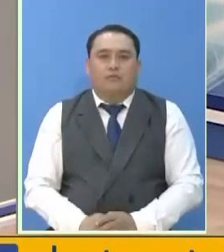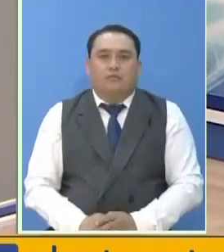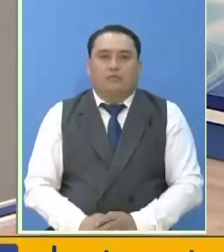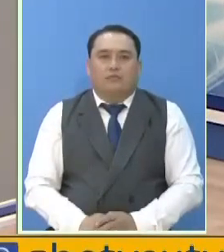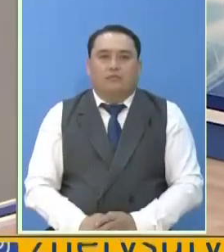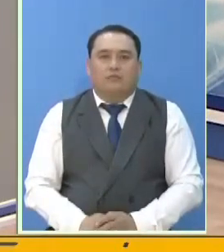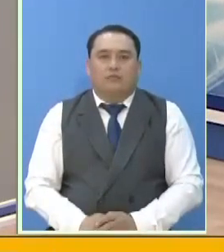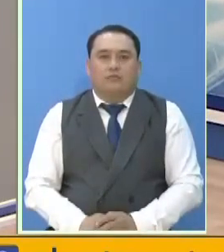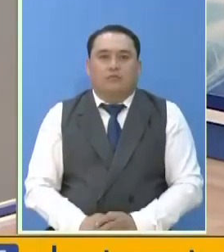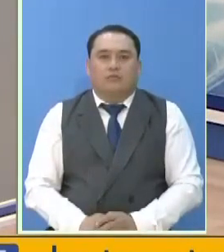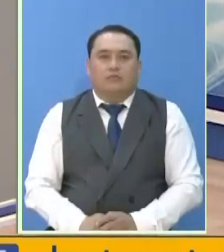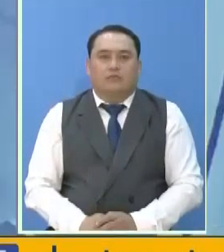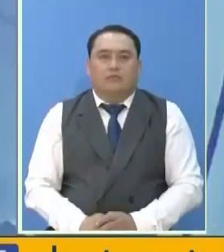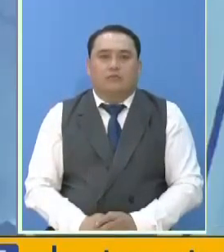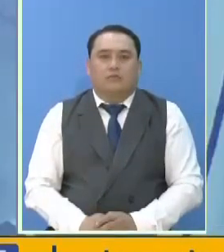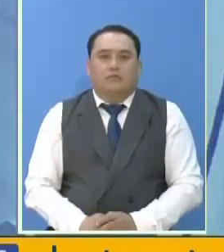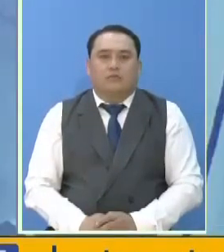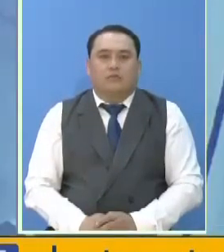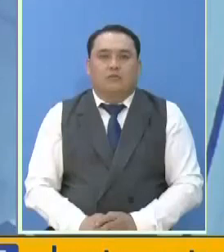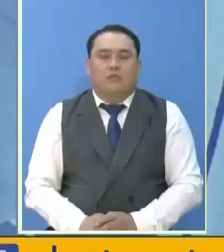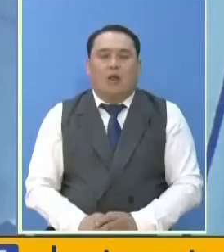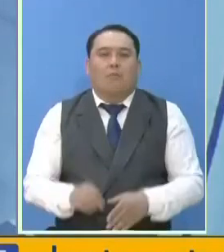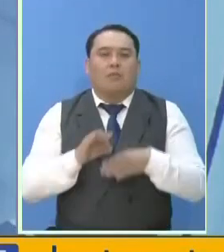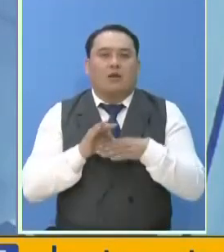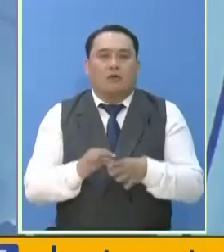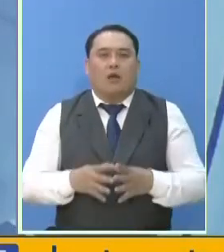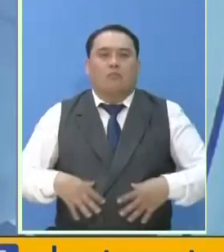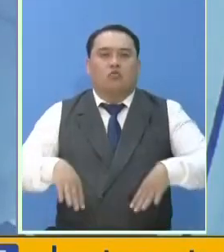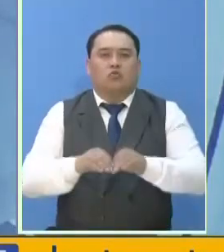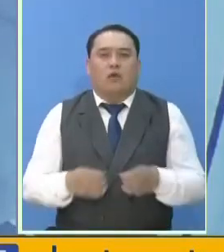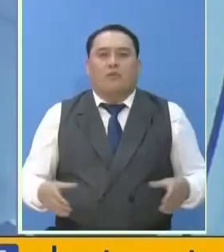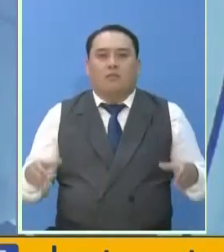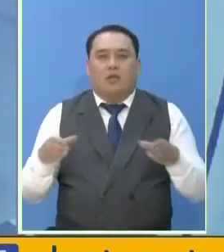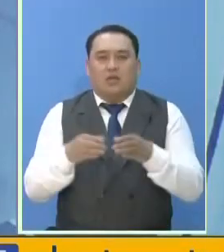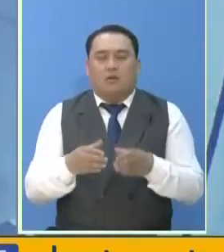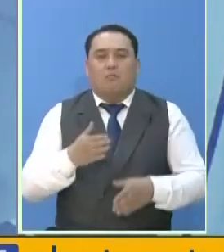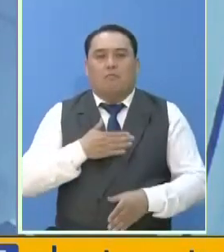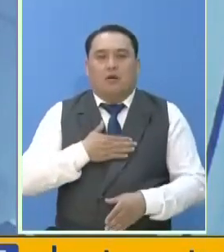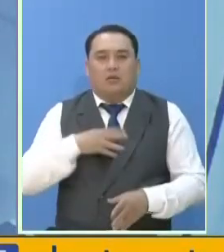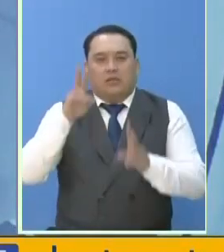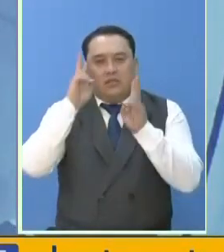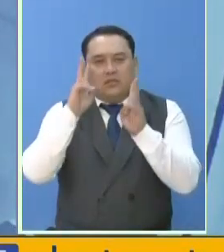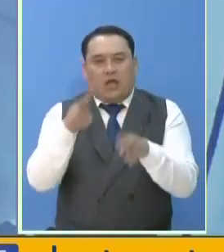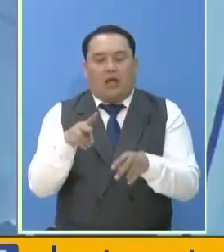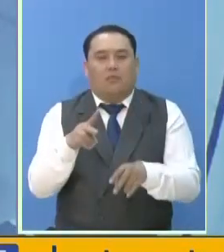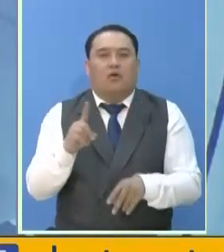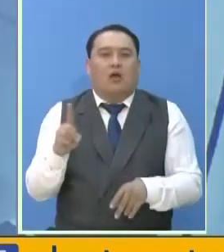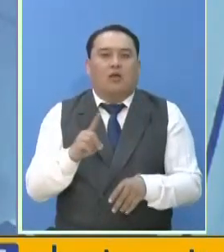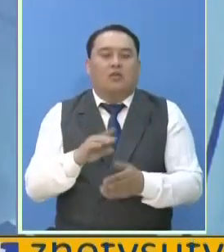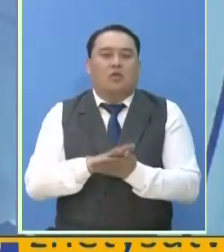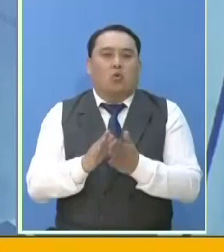неточность, я не могу сказать, потому что это именно проводят те общественные объединения. И мы даже не знаем, в